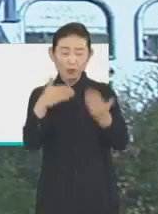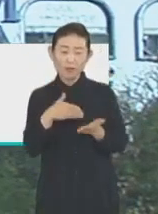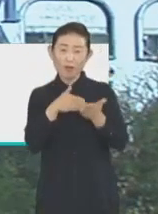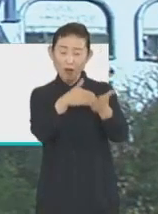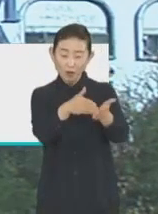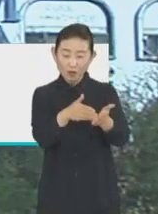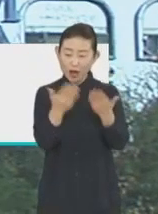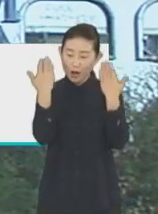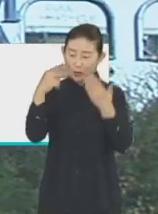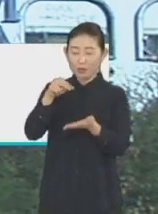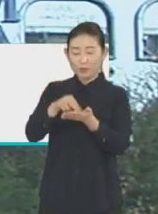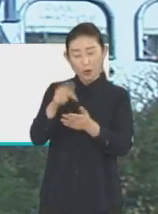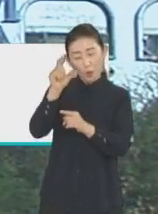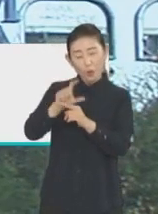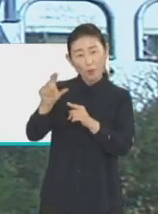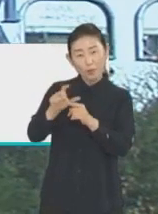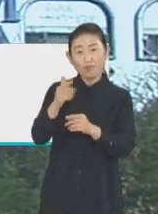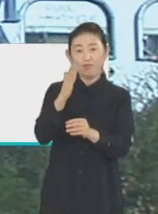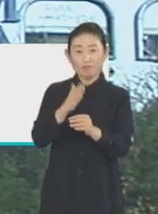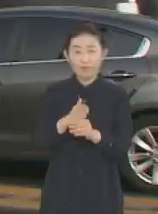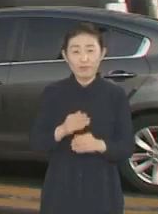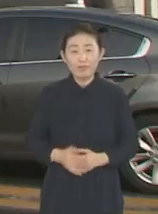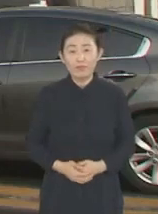있습니다. 김진석 기자의 보도입니다.